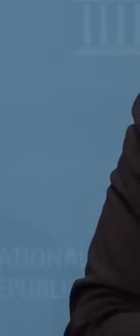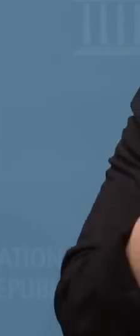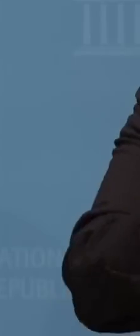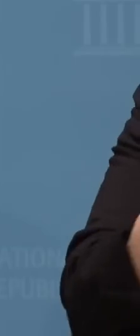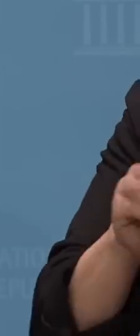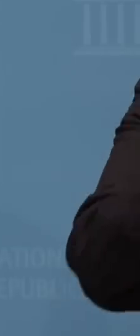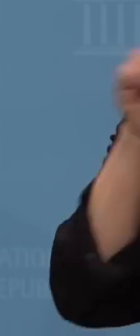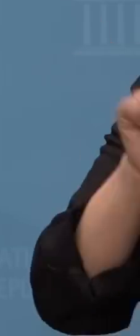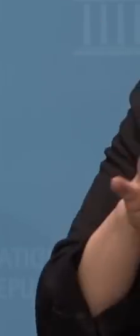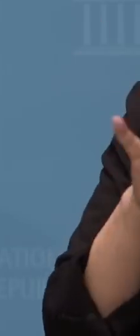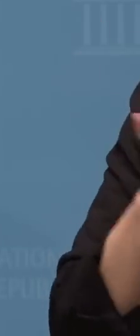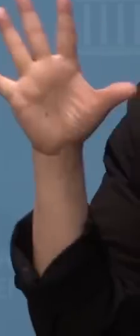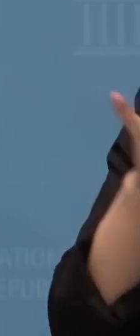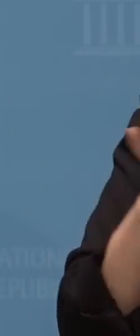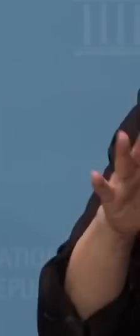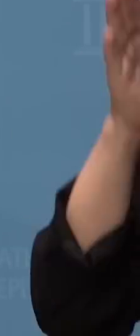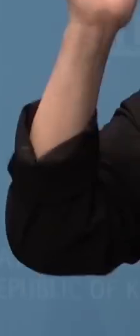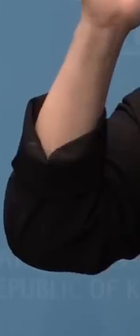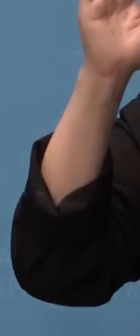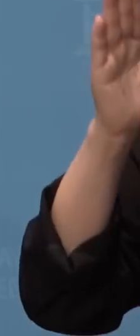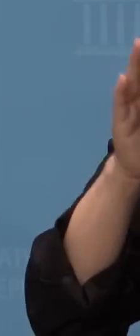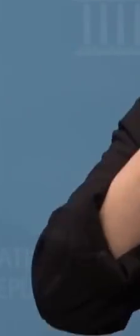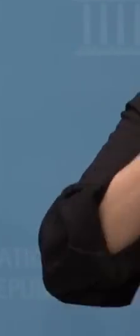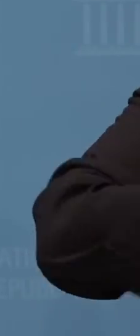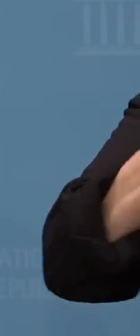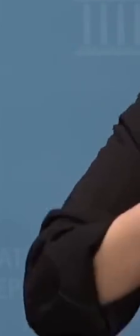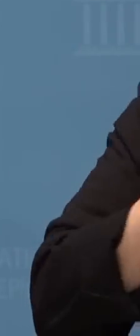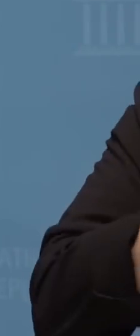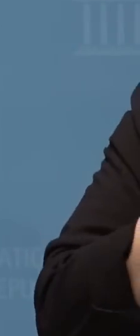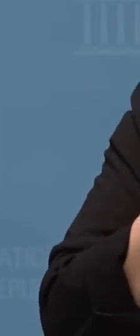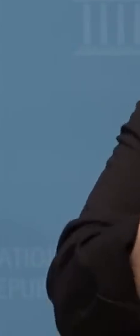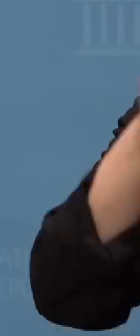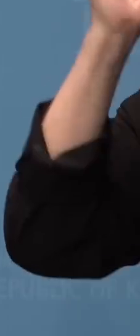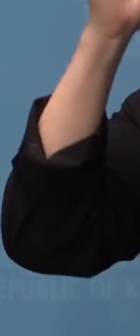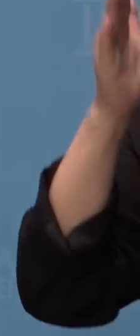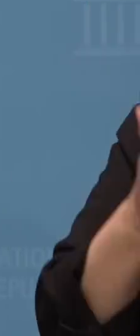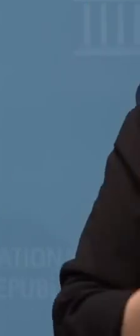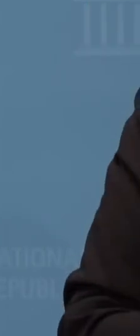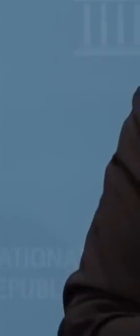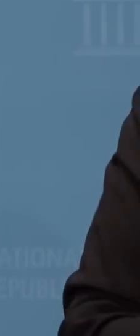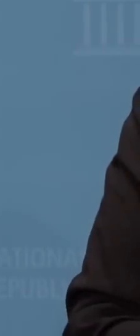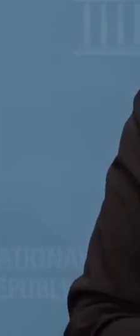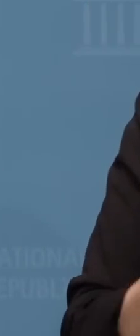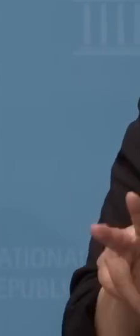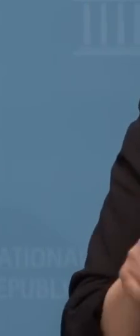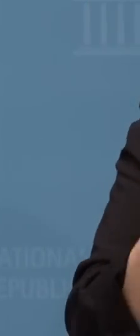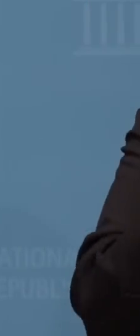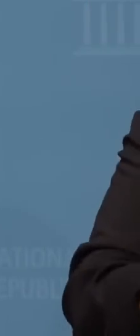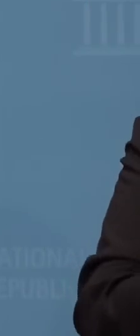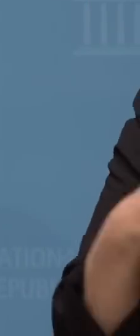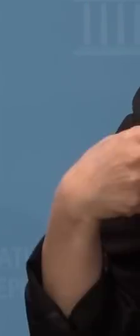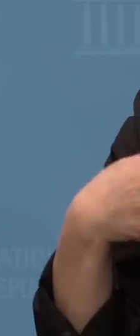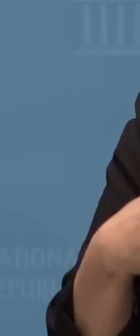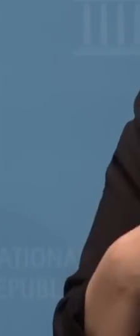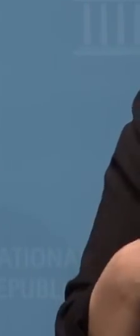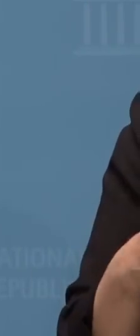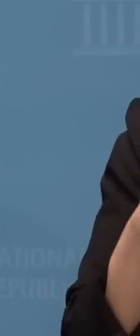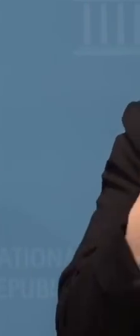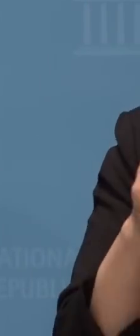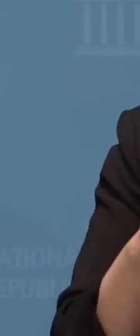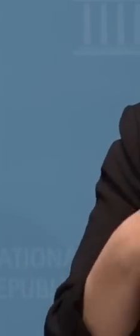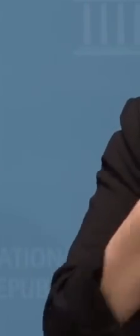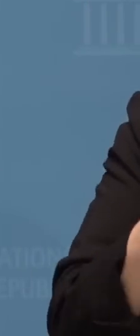상관 않겠다는 위험한 말들을 쏟아내고 있는 지금 저는 윤석열 정권의 대담하고 위험한